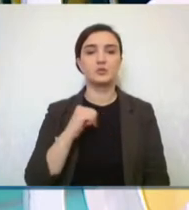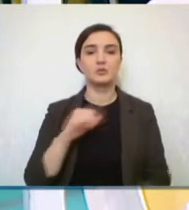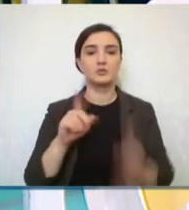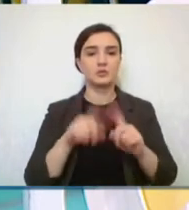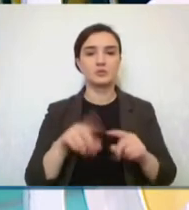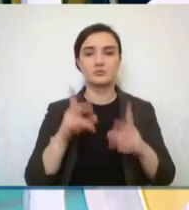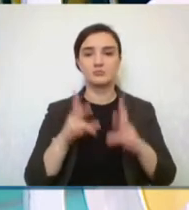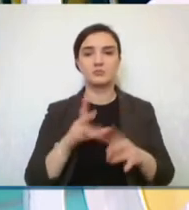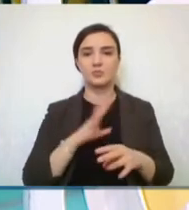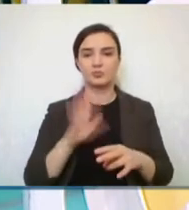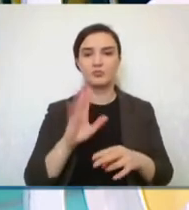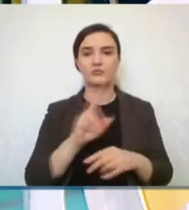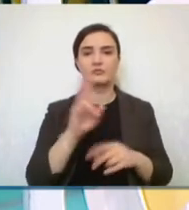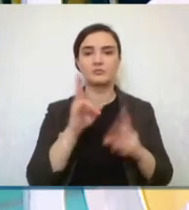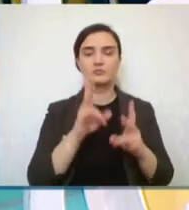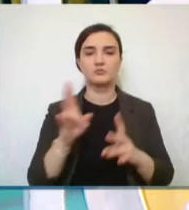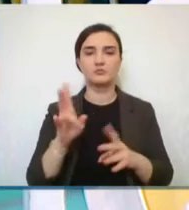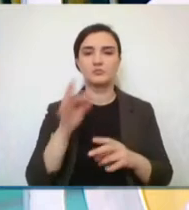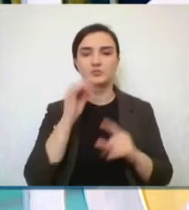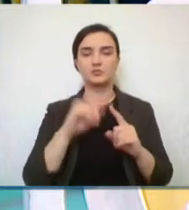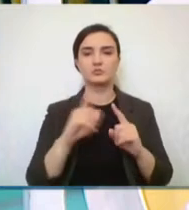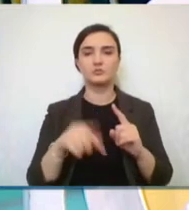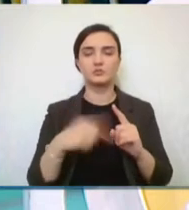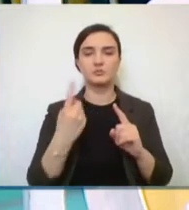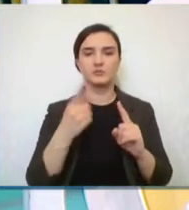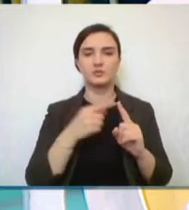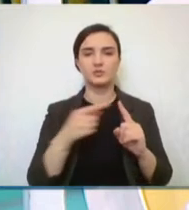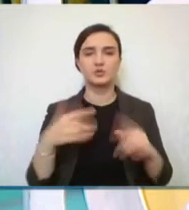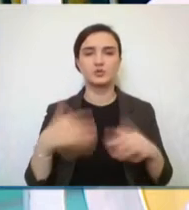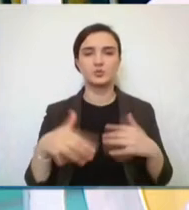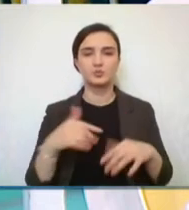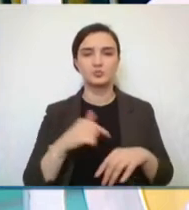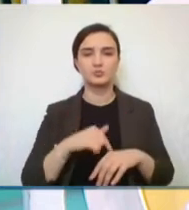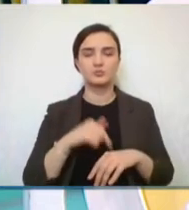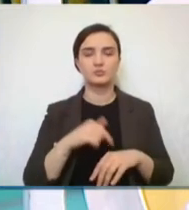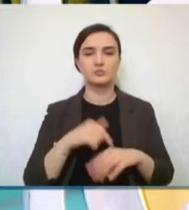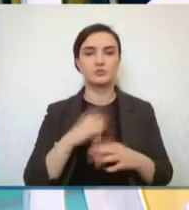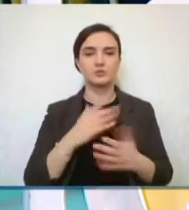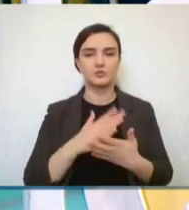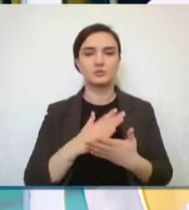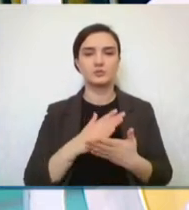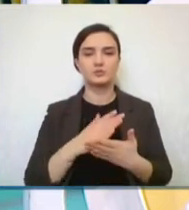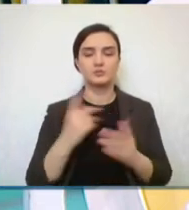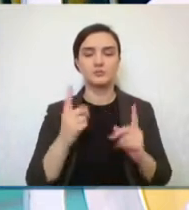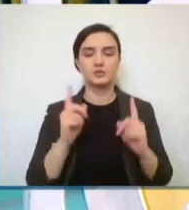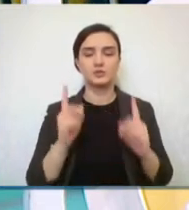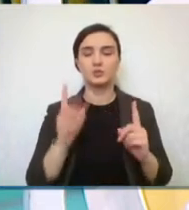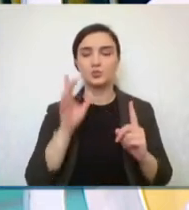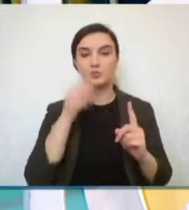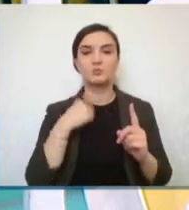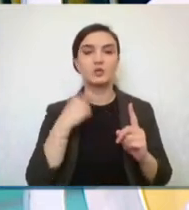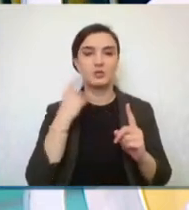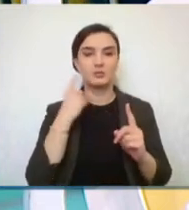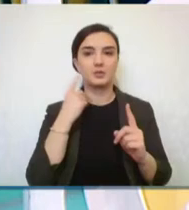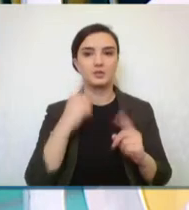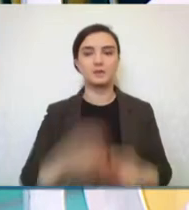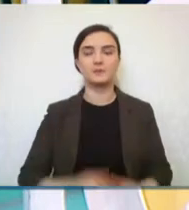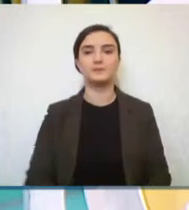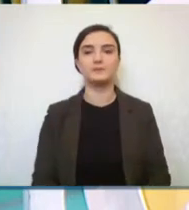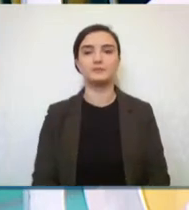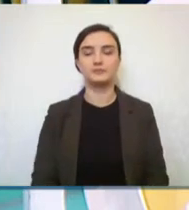რომ გადატანის მერე პირველ ხანებში რაღაც სისუსტეებს აღნიშნავენ რა, ეს გამიგიან ყოველ შემთხვევაში ესეთი მომენტი არის.